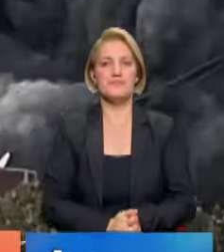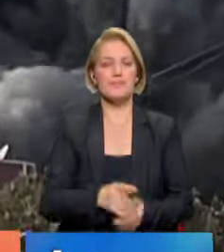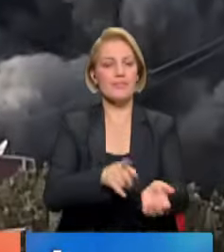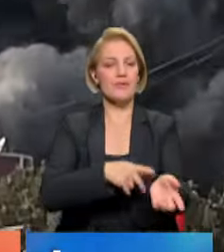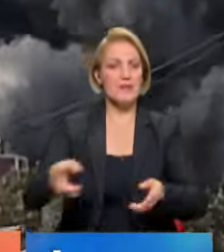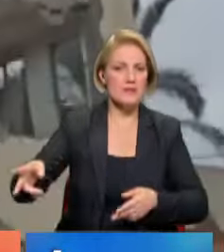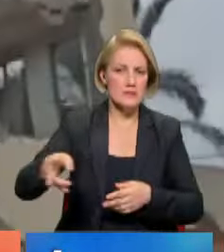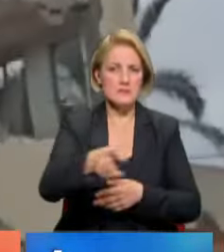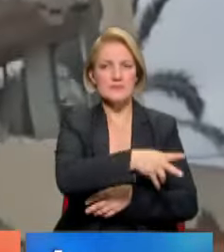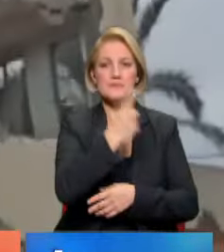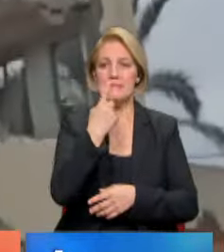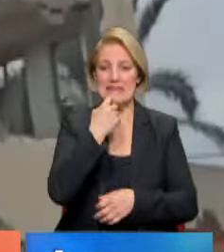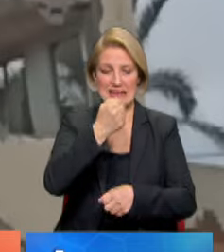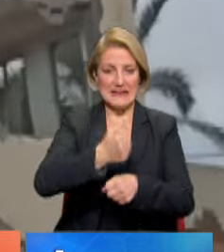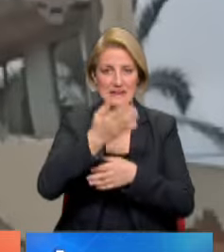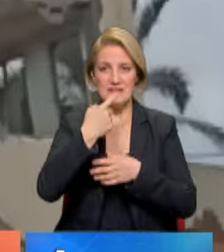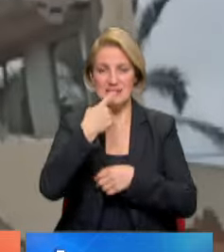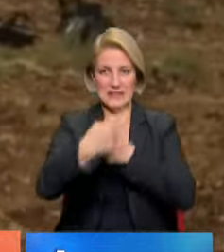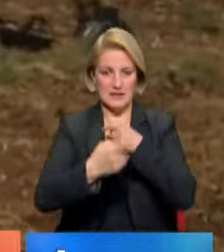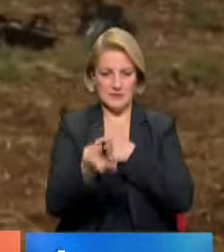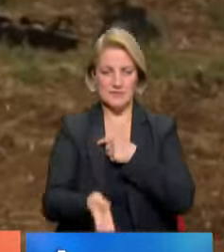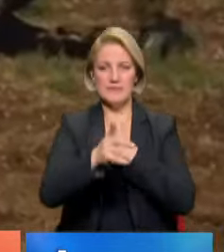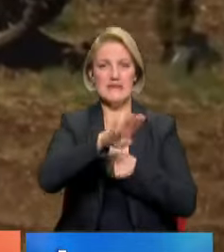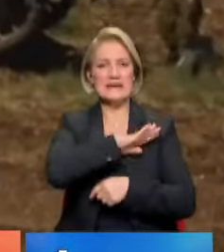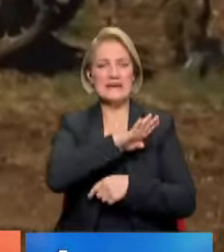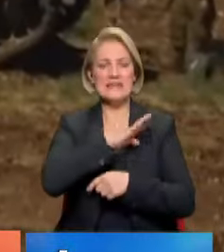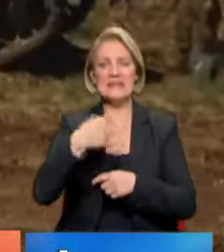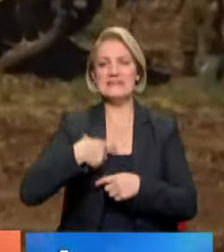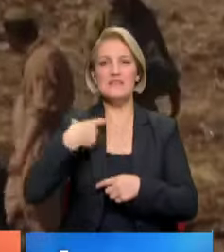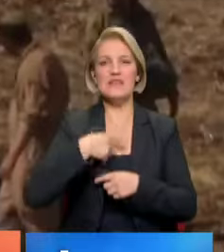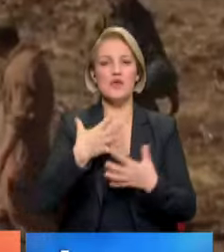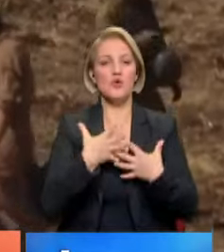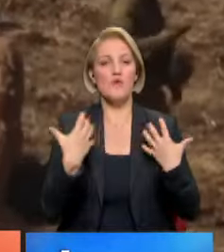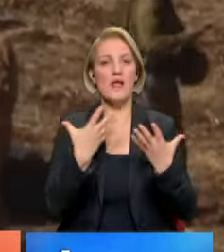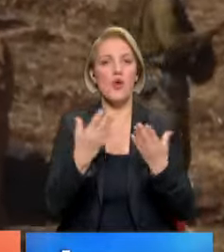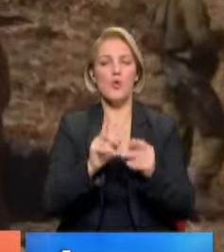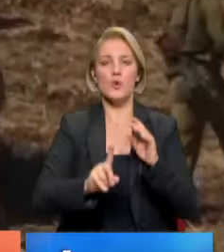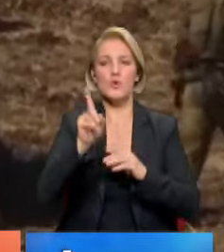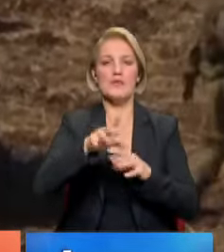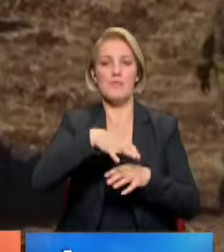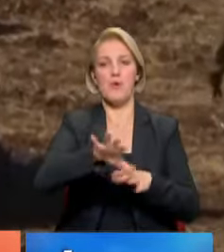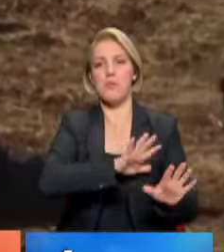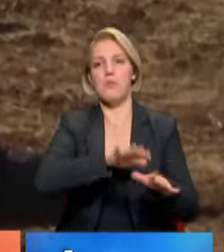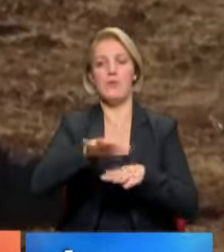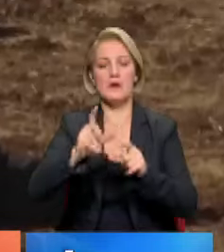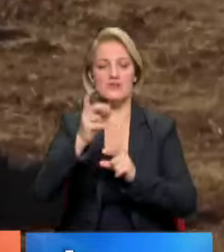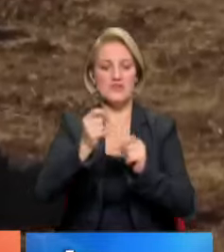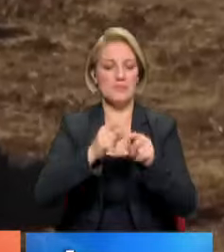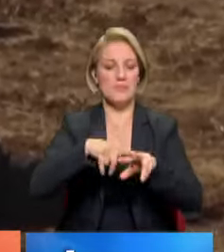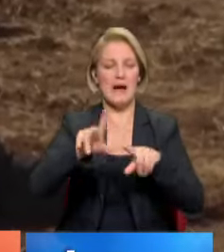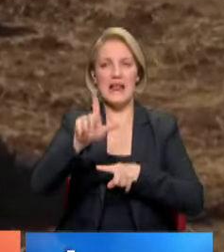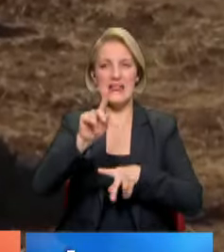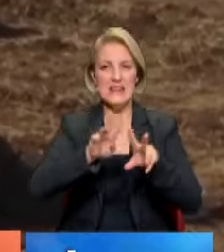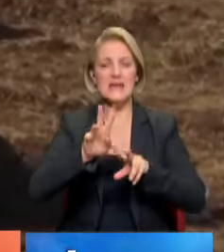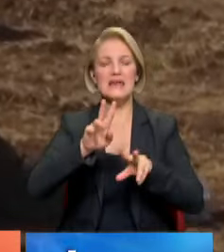Soykırıma varan katliamların birinci yılına girilirken İsrail Gazze'de sivillere güvenli diye gösterdiği kuzey bölgelere yöneldi. Cibaliye mülteci kampına